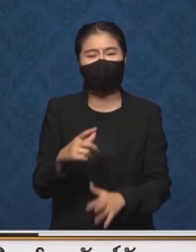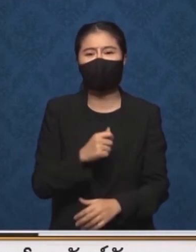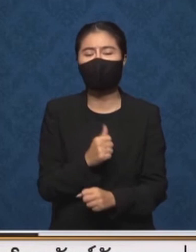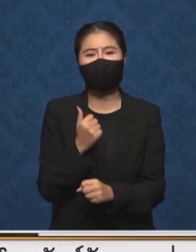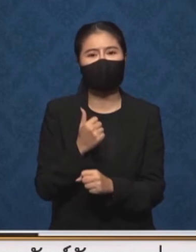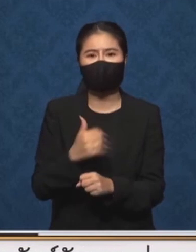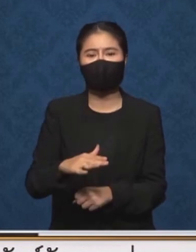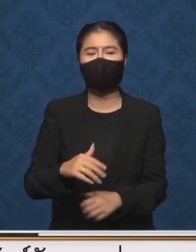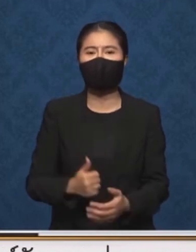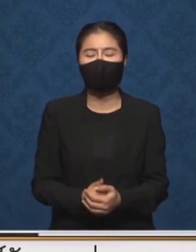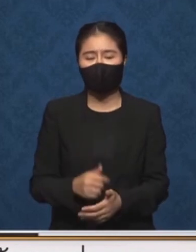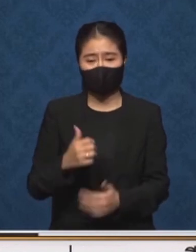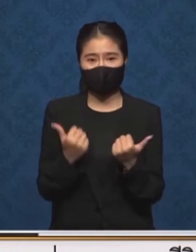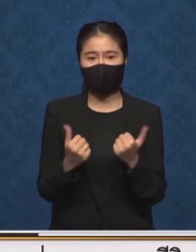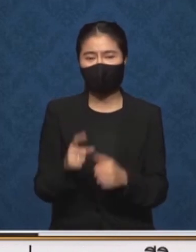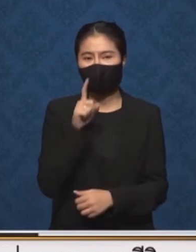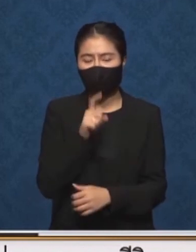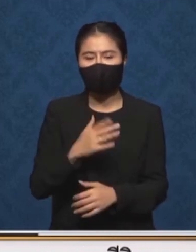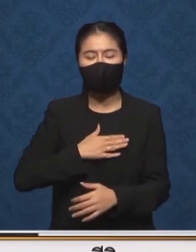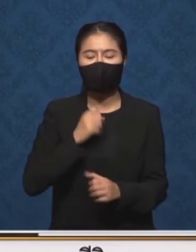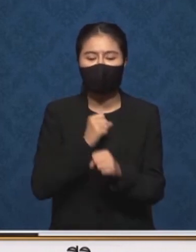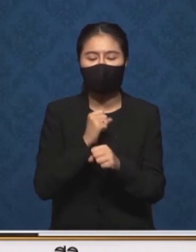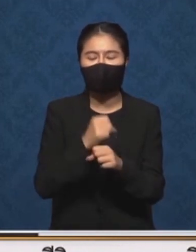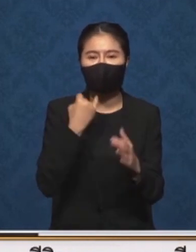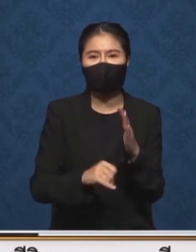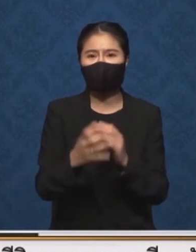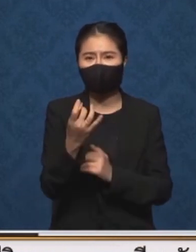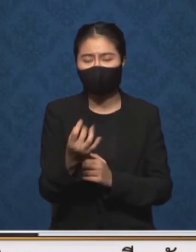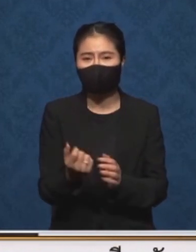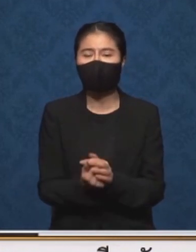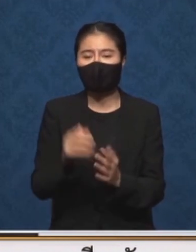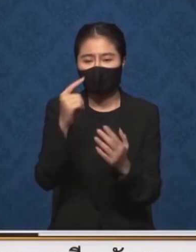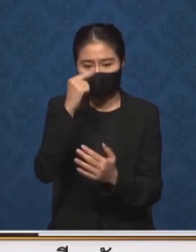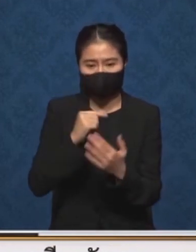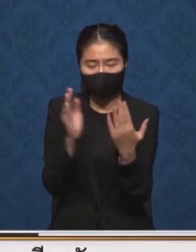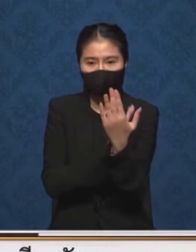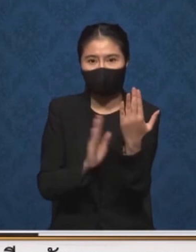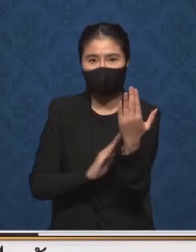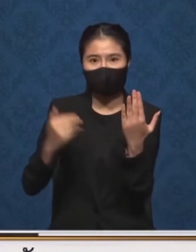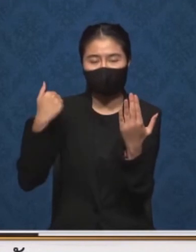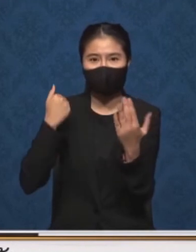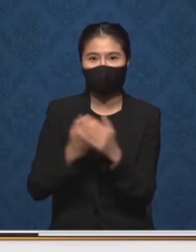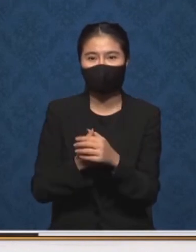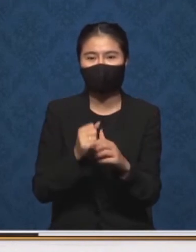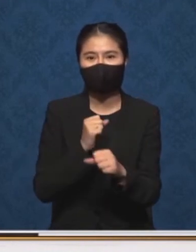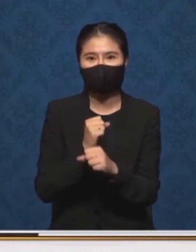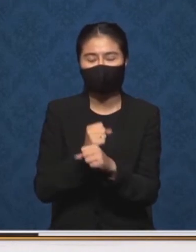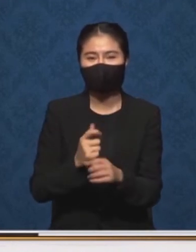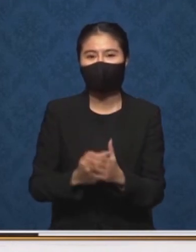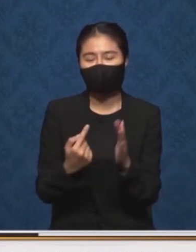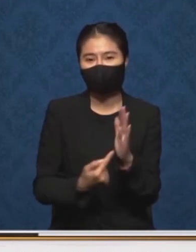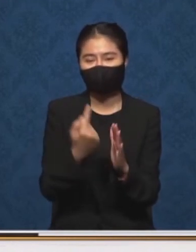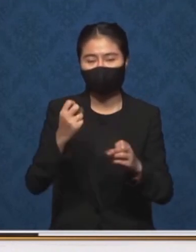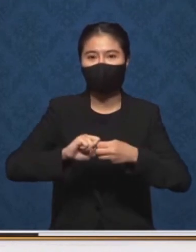วันนี้ยังมาถามอัผมผิดอะไรในการบริหารประเทศในการแ้ปัปหาทอมพิาร์ มันเริ่